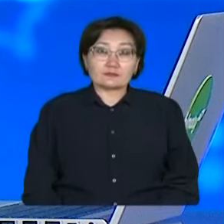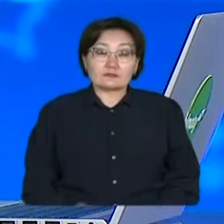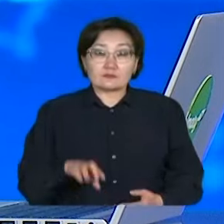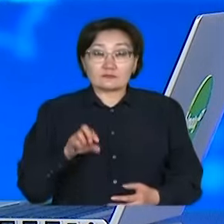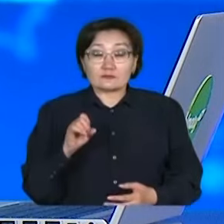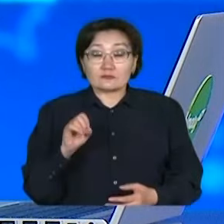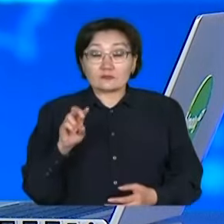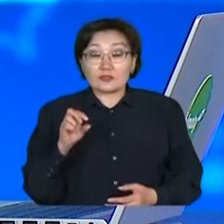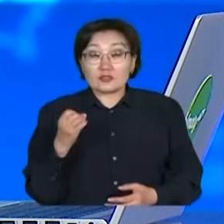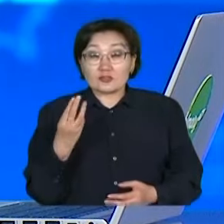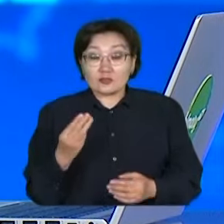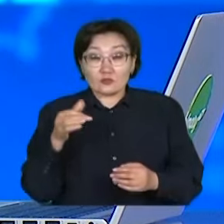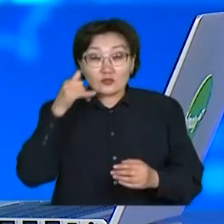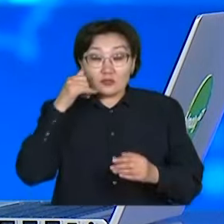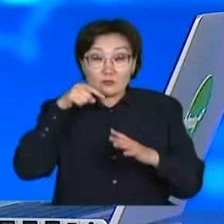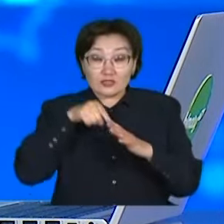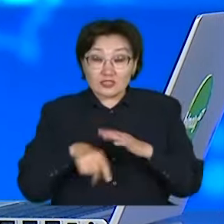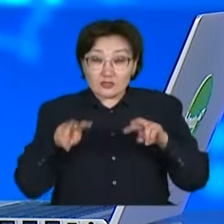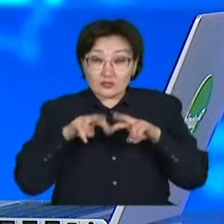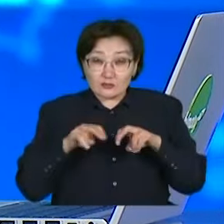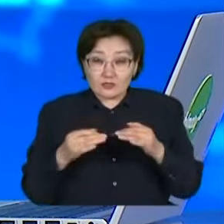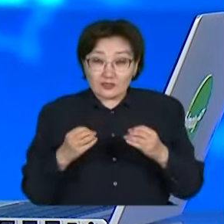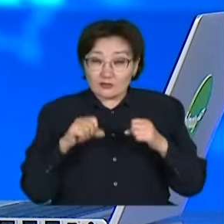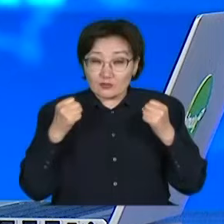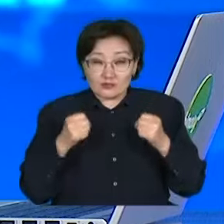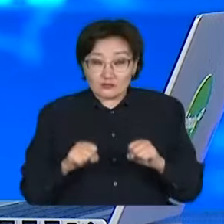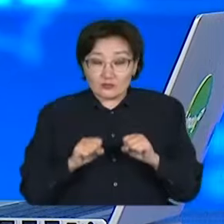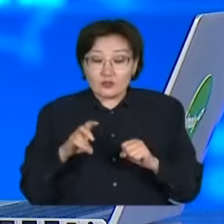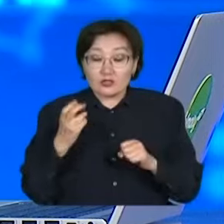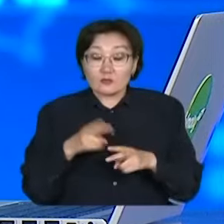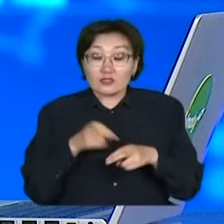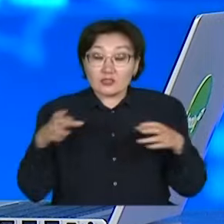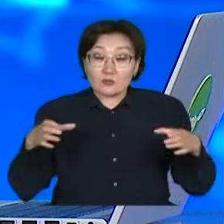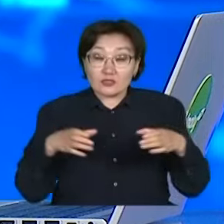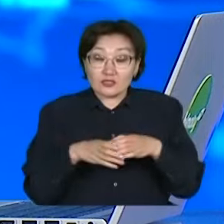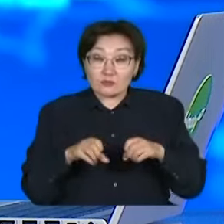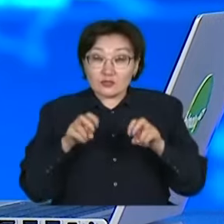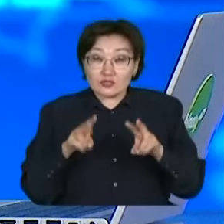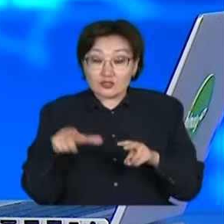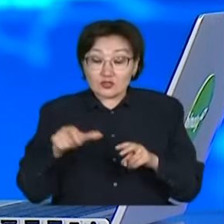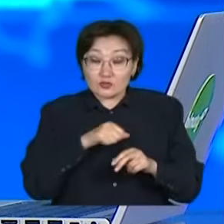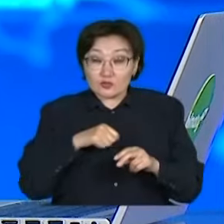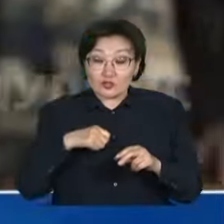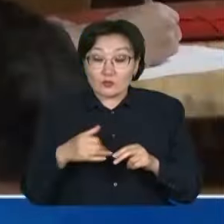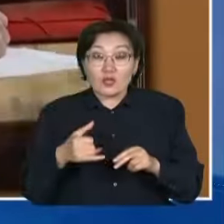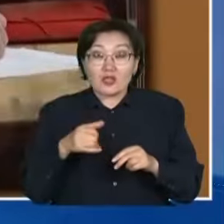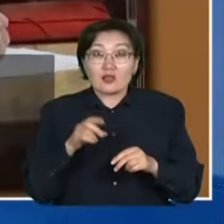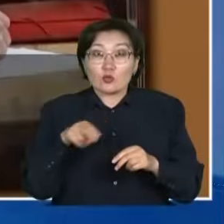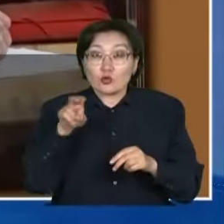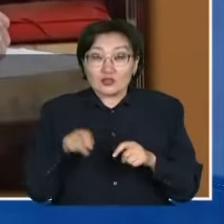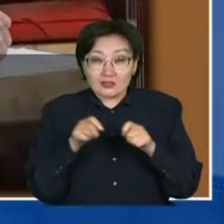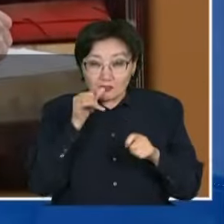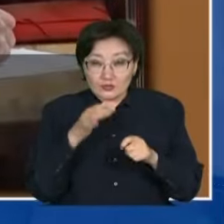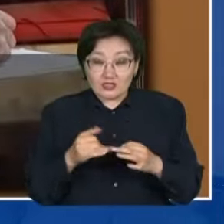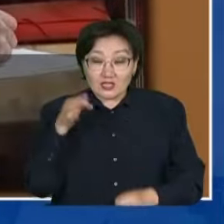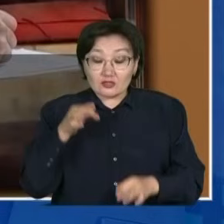Қуандық Бешімбаевтың телефонын тексеру тағы да мүмкін болмады. Тіпті ұлттық қауіпсіздік комитеті мамандарының өзі оның құлпын аша алмаған. Бүгінгі